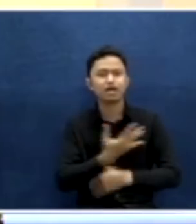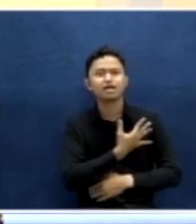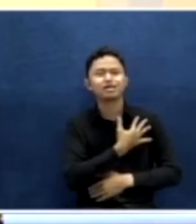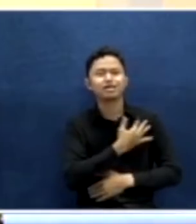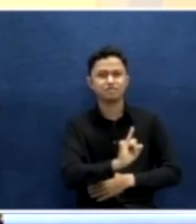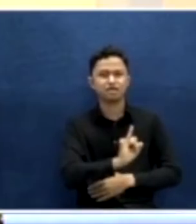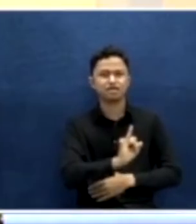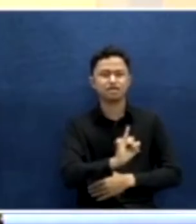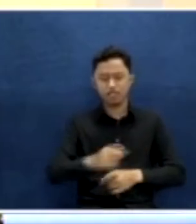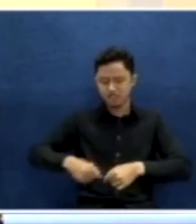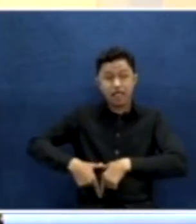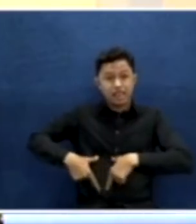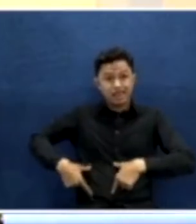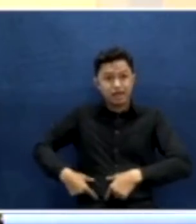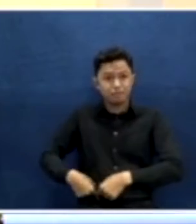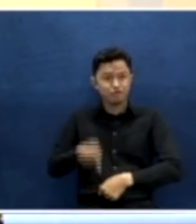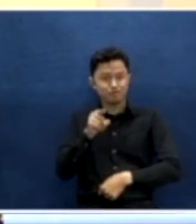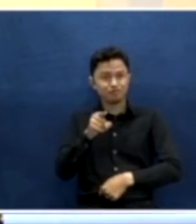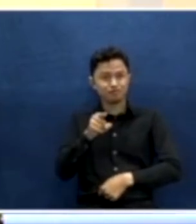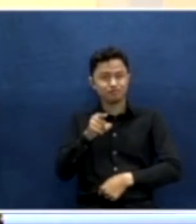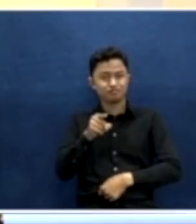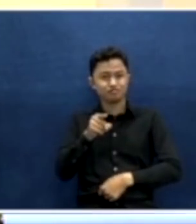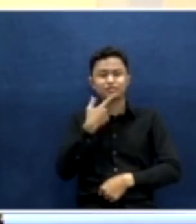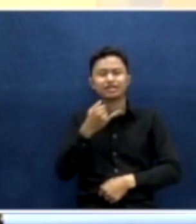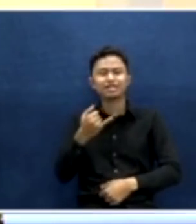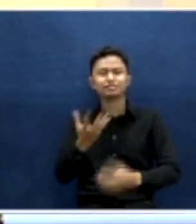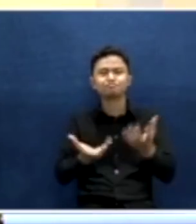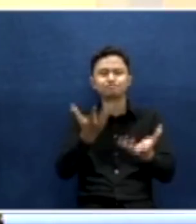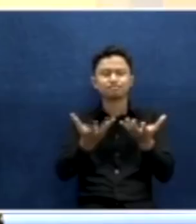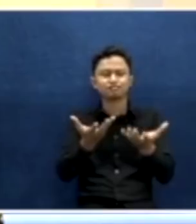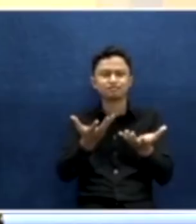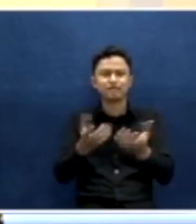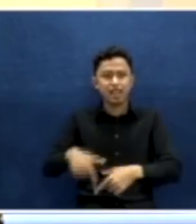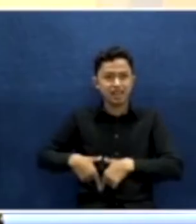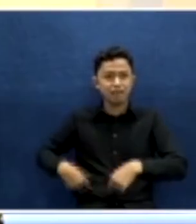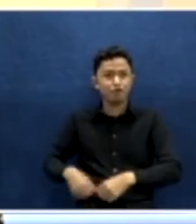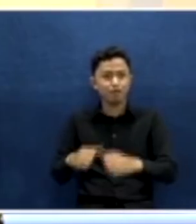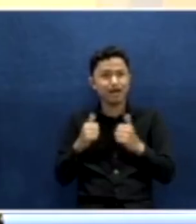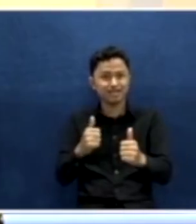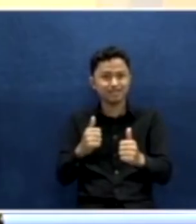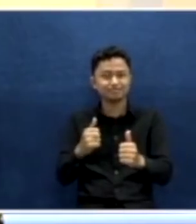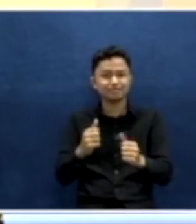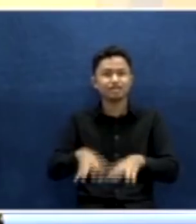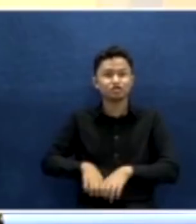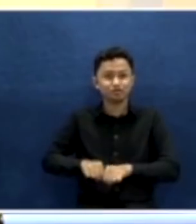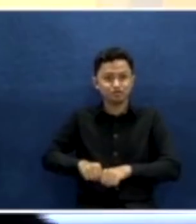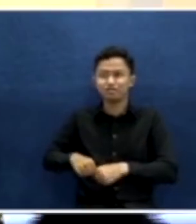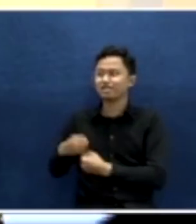menentukan posisi mode akhirat surga atau neraka inilah yang menjadikan Seorang Istri